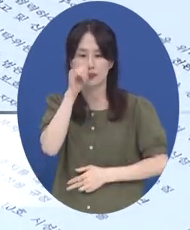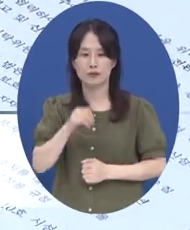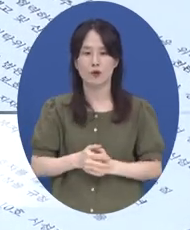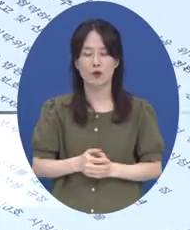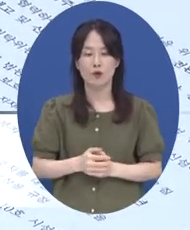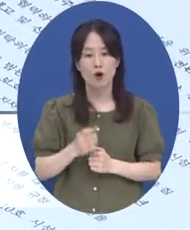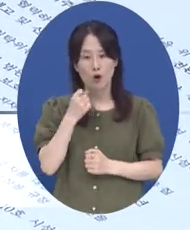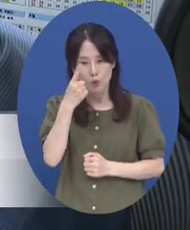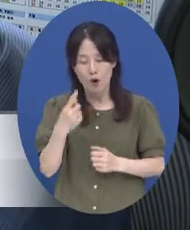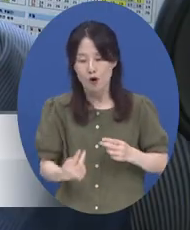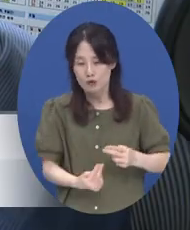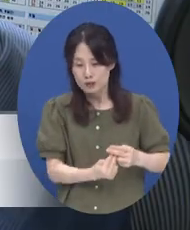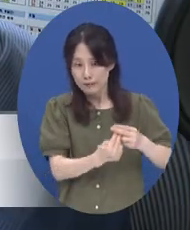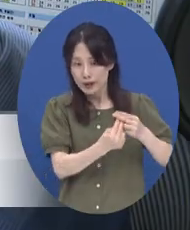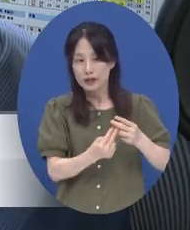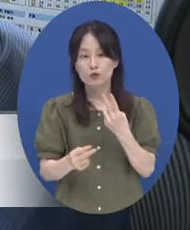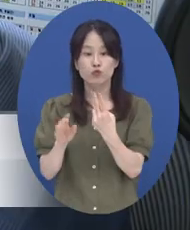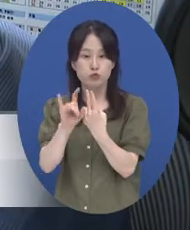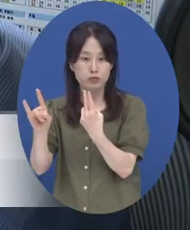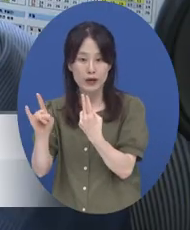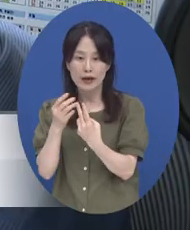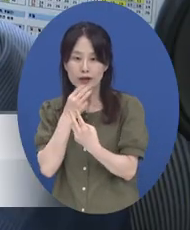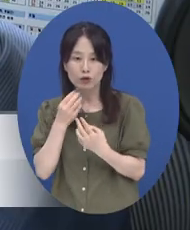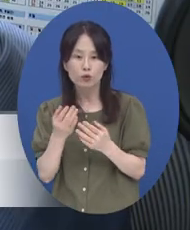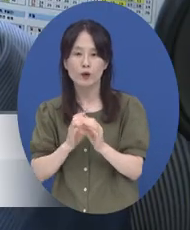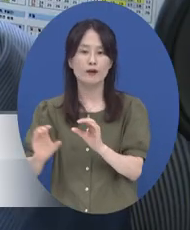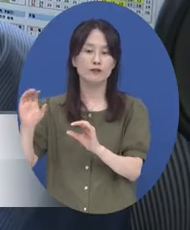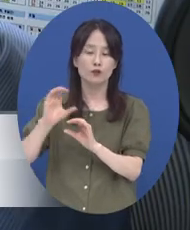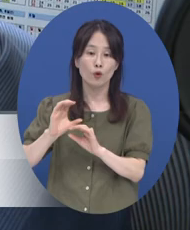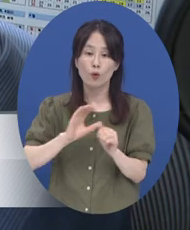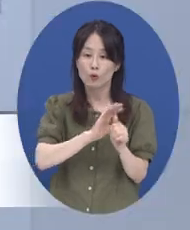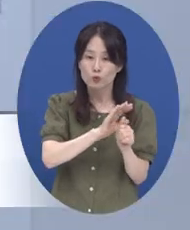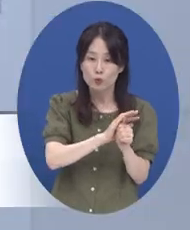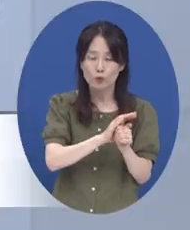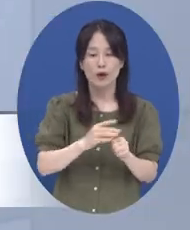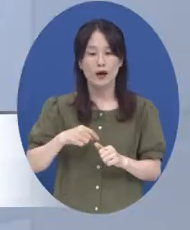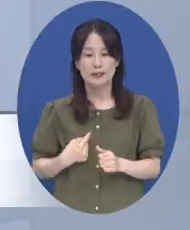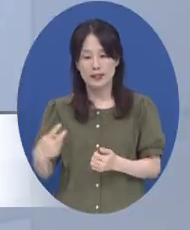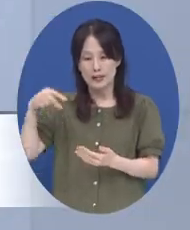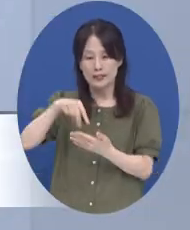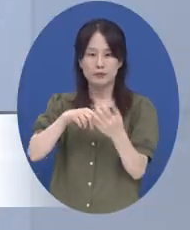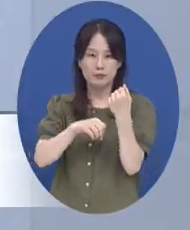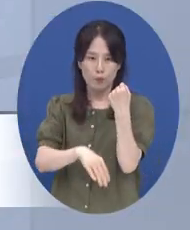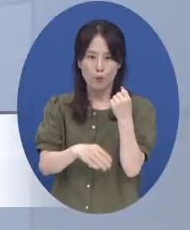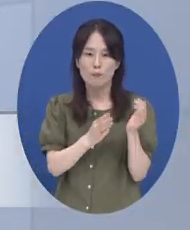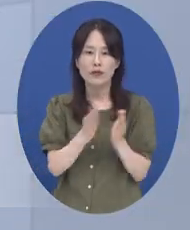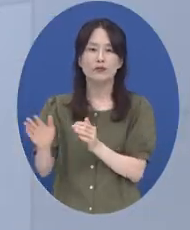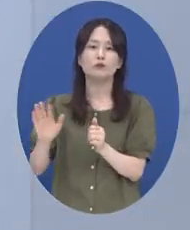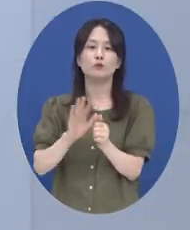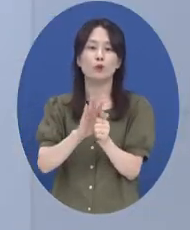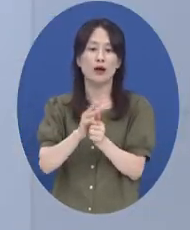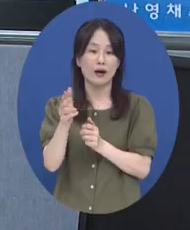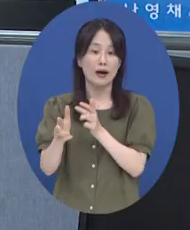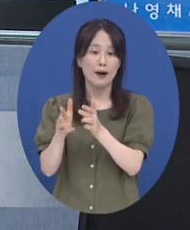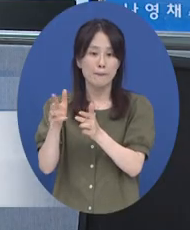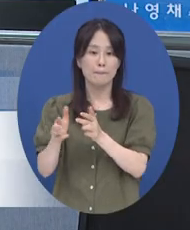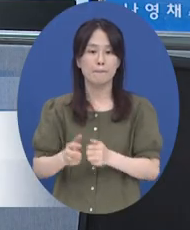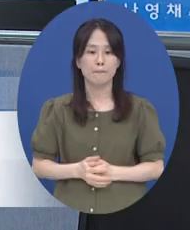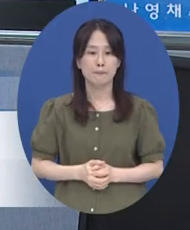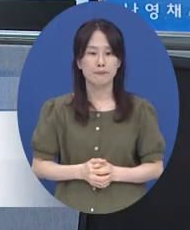매월 저축하는 금액의 2배를 경기도가 추가 적립해 자립기반을 마련해 주는 사업입니다